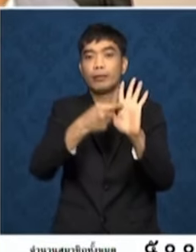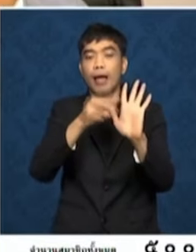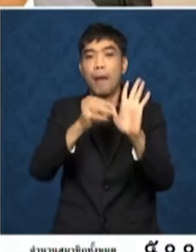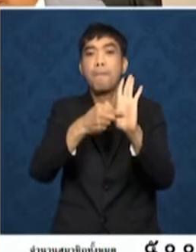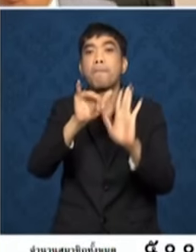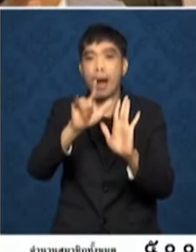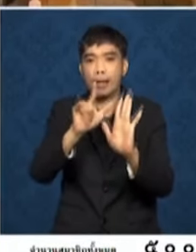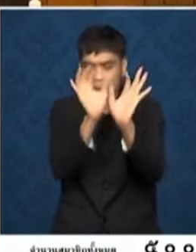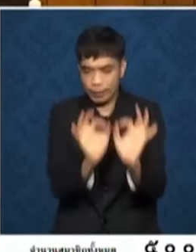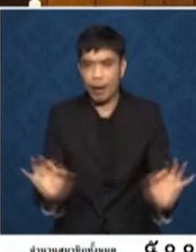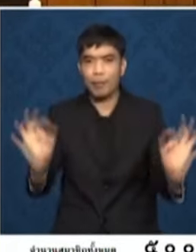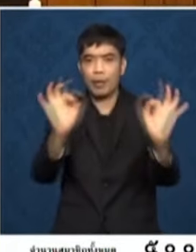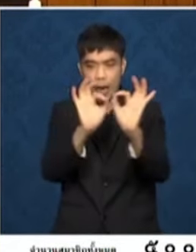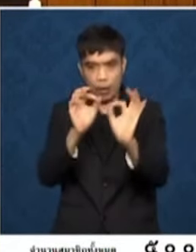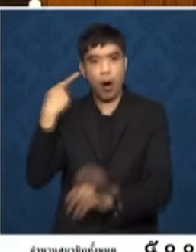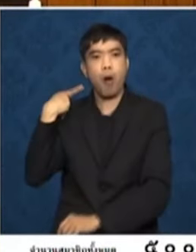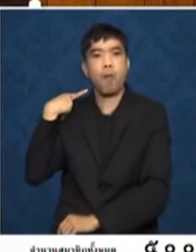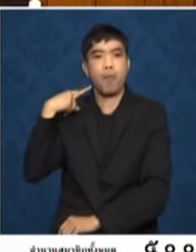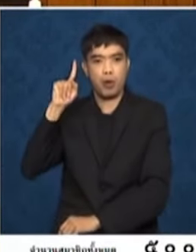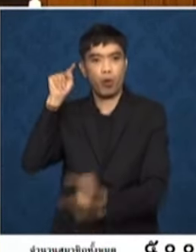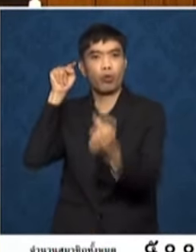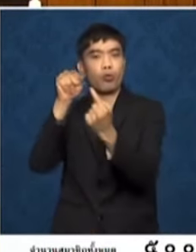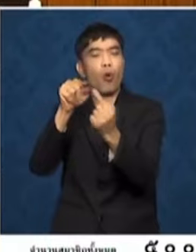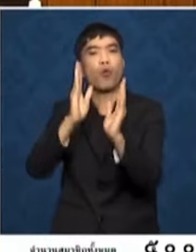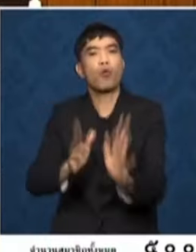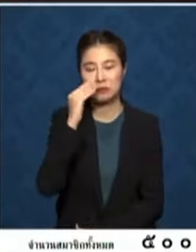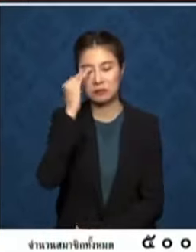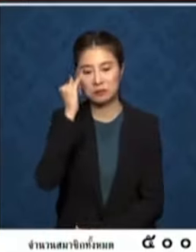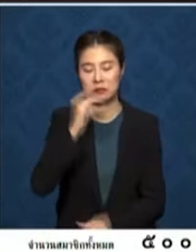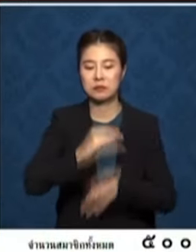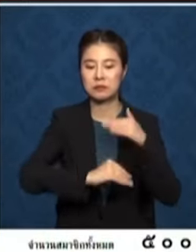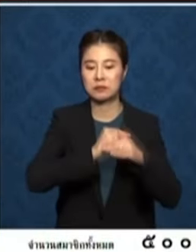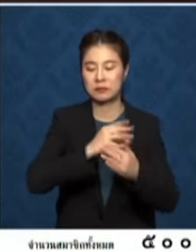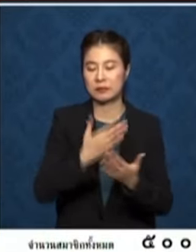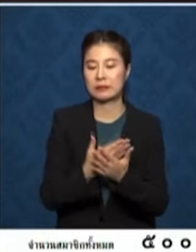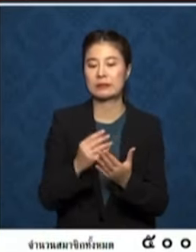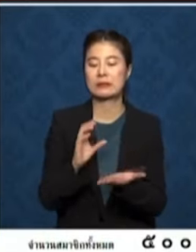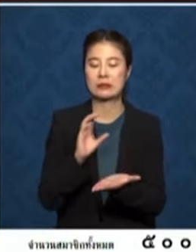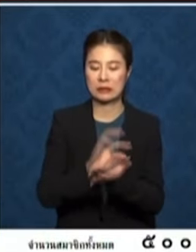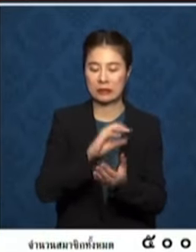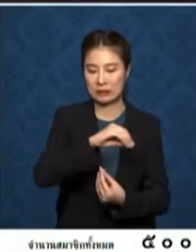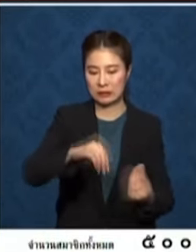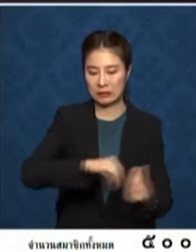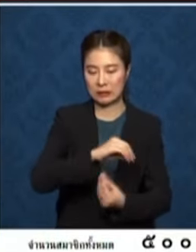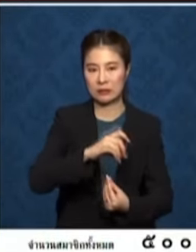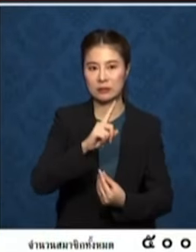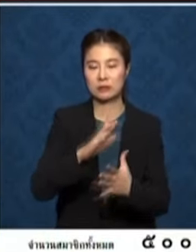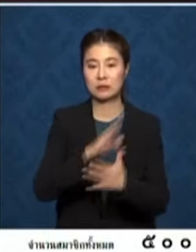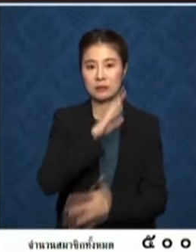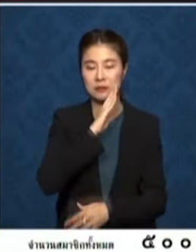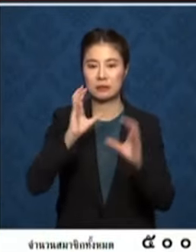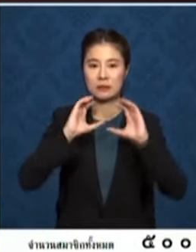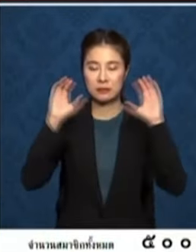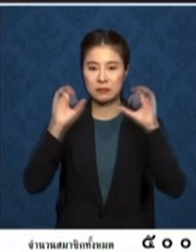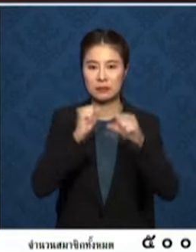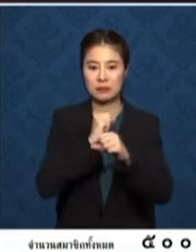ริจที่ประชาชนจะได้รับจากการใช้จ่าย งบประมาณดันั้นดีฉันก็เลยคิดว่า ถ้ารัฐบาลจะขาดประสท